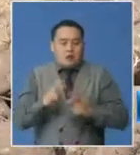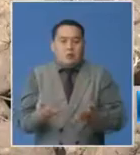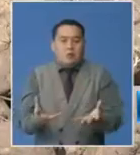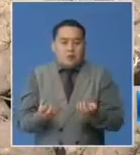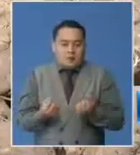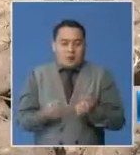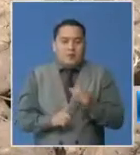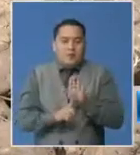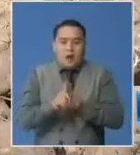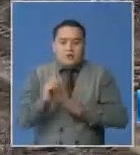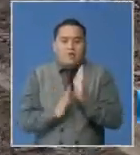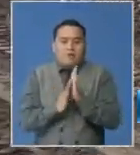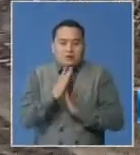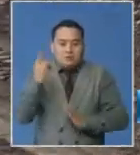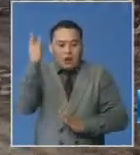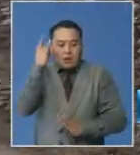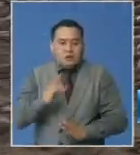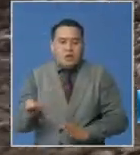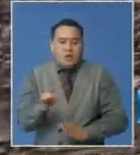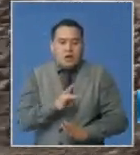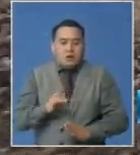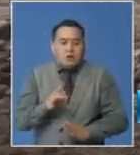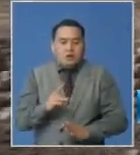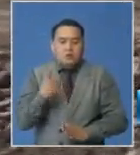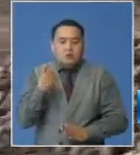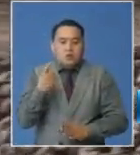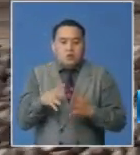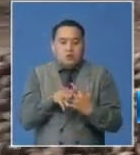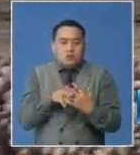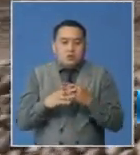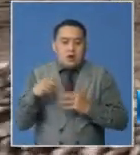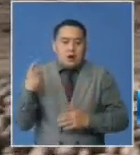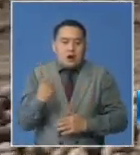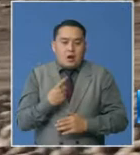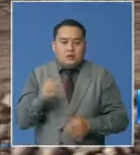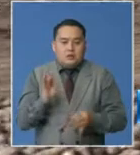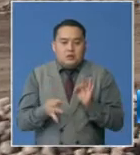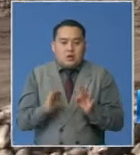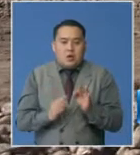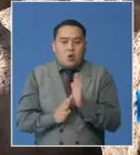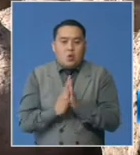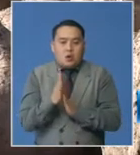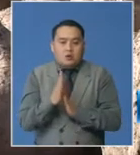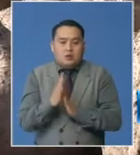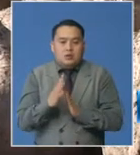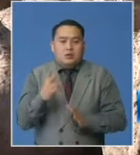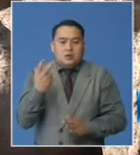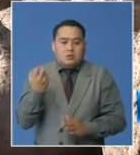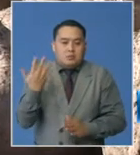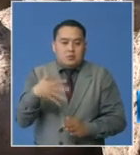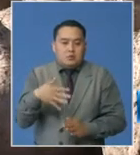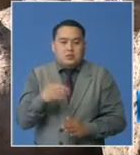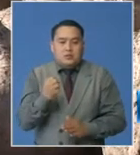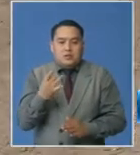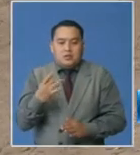В целом их выращиванием в Сарканском районе занимаются более 100 крестьянских хозяйств. Средняя урожайность по району составляет 350